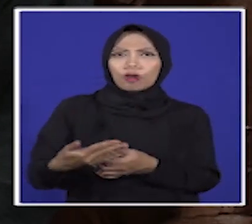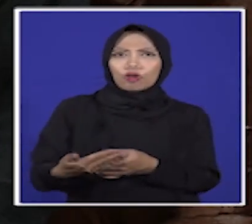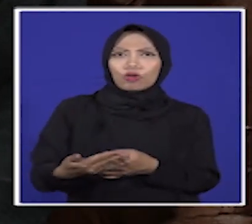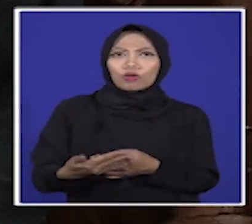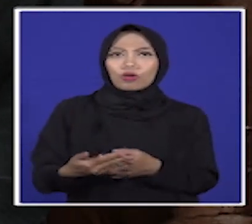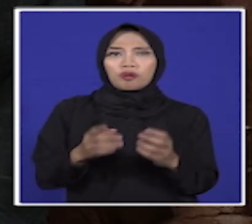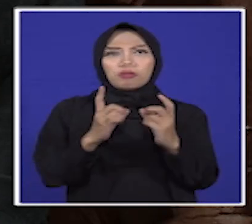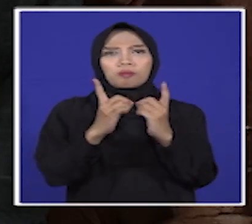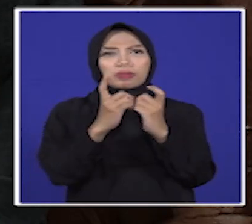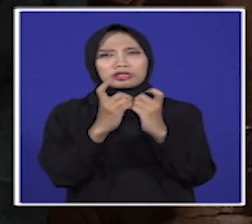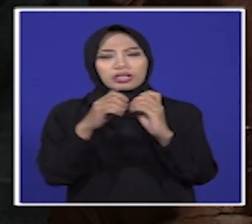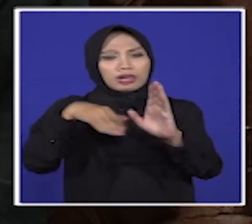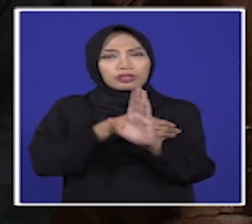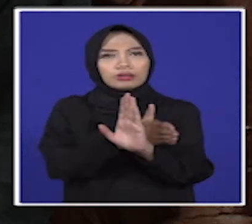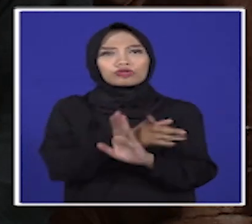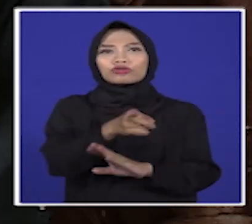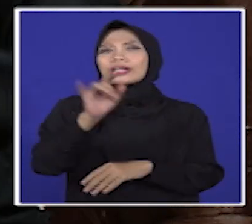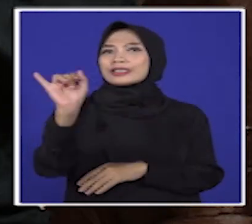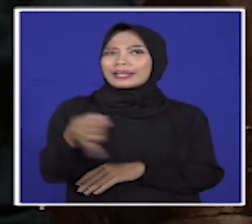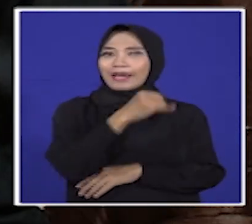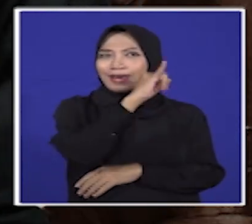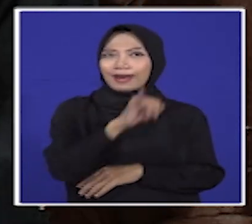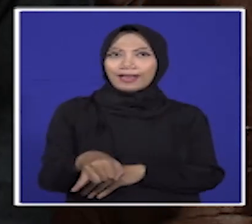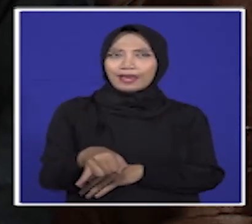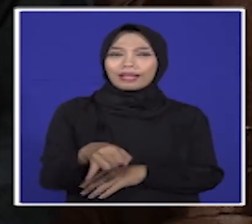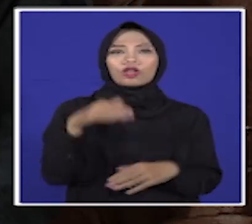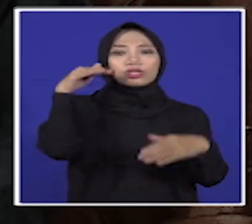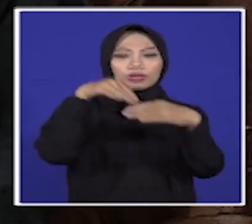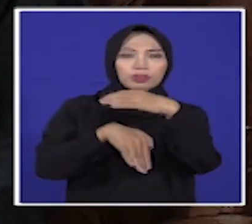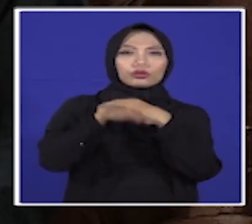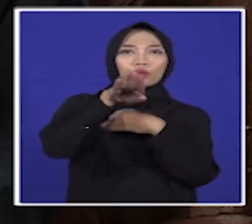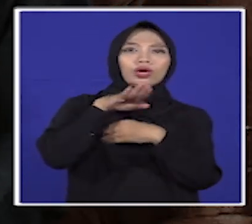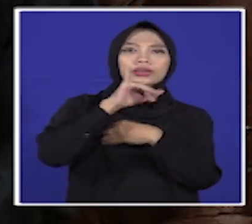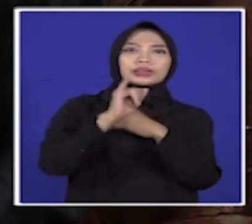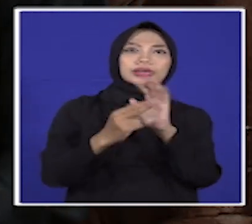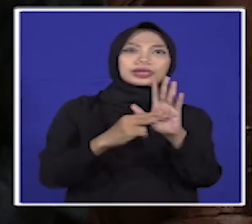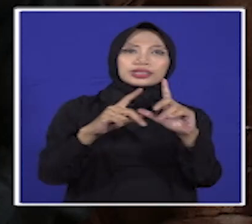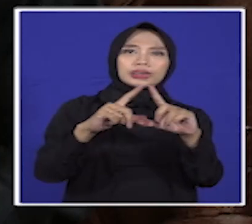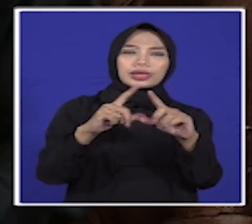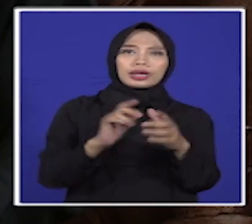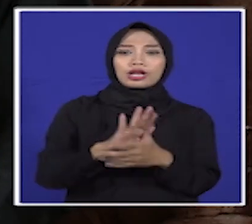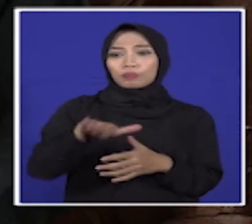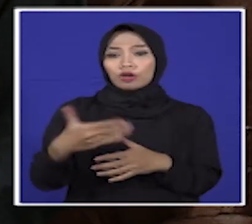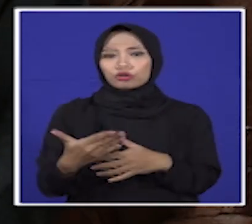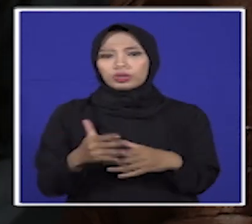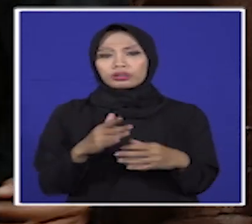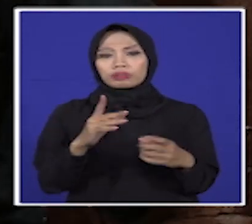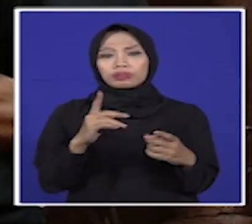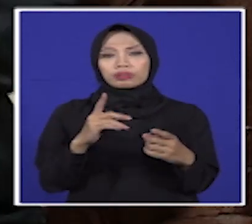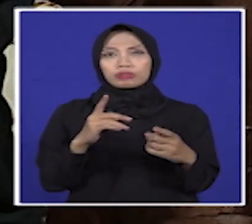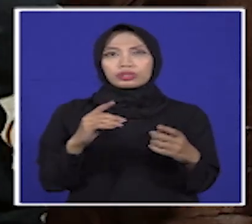nafsu keterkaitan lagi itu yang disebut dengan perzinahan itu. Tapi selagi cuma bergaul,